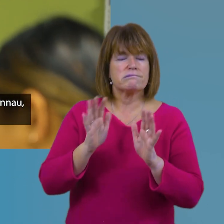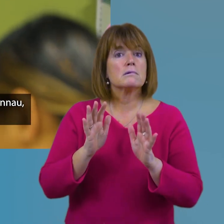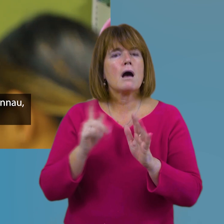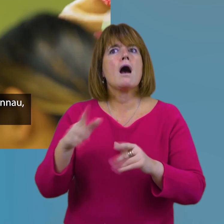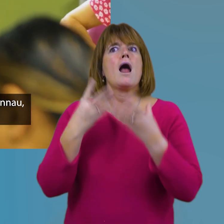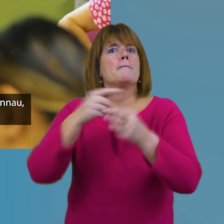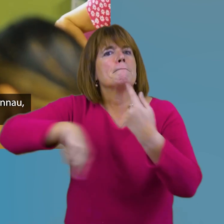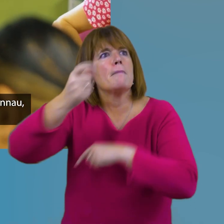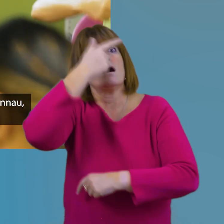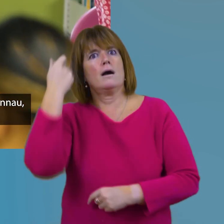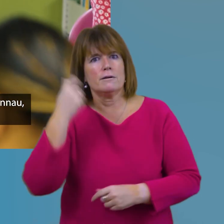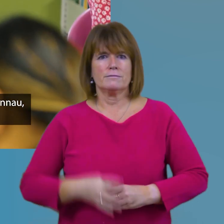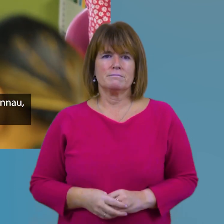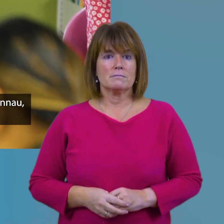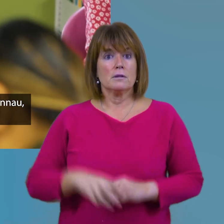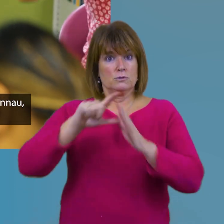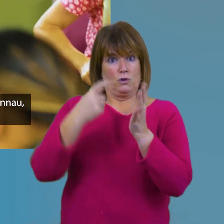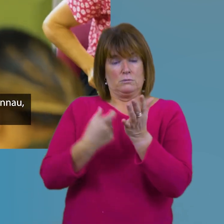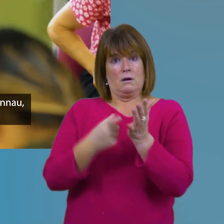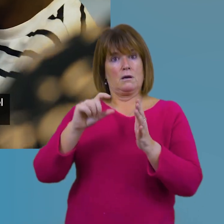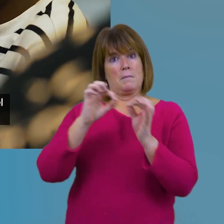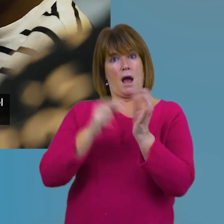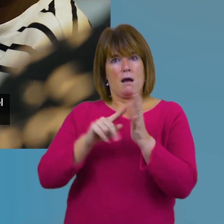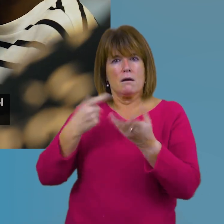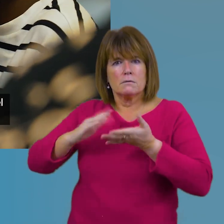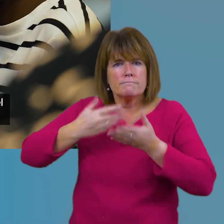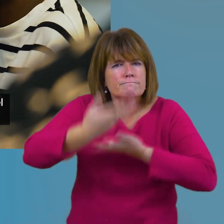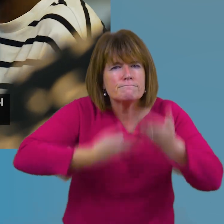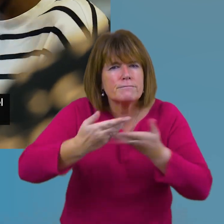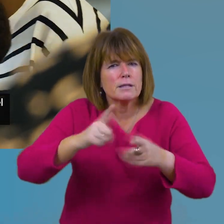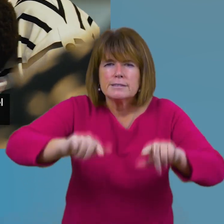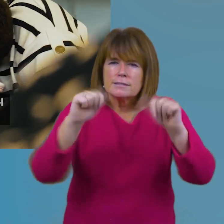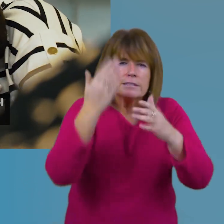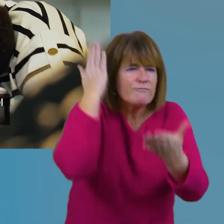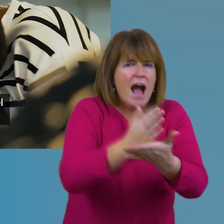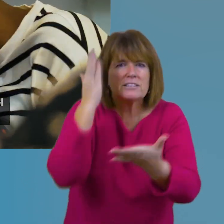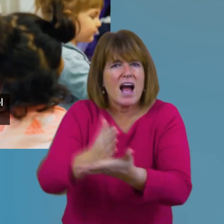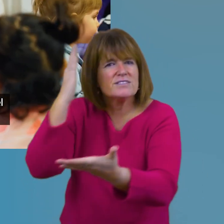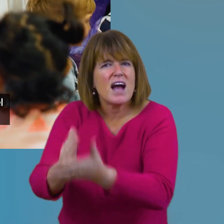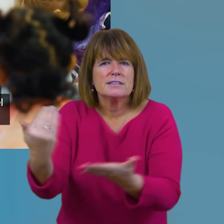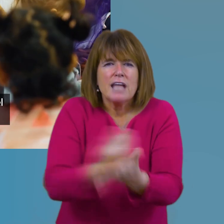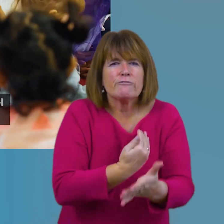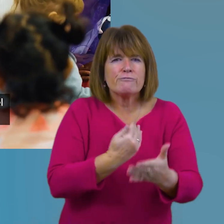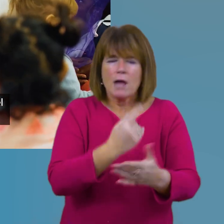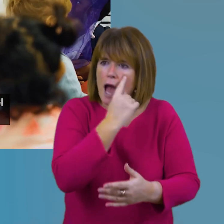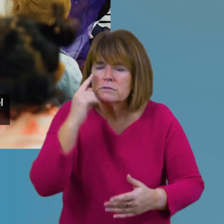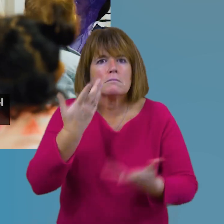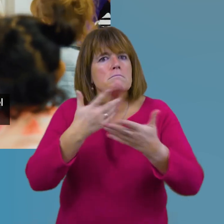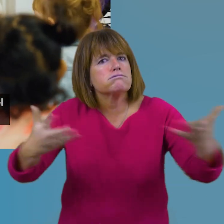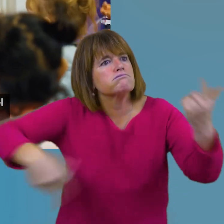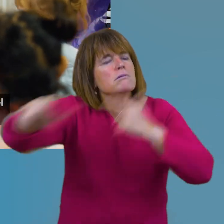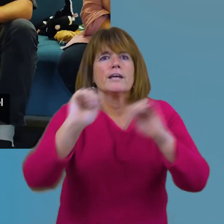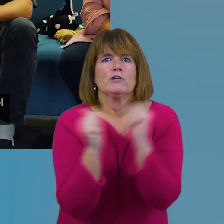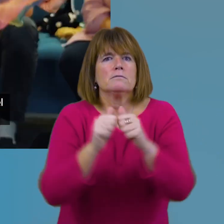byty'r brechluniau neu ar y ffens y byty cael brechluniau. Fi'n siŵr oedd Dr Bernard wedi trafod ffaith